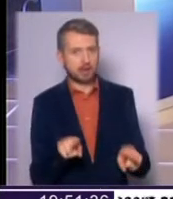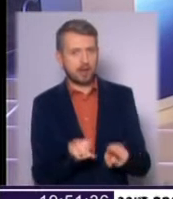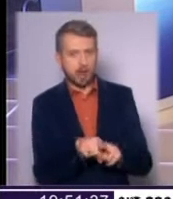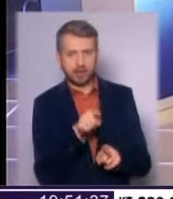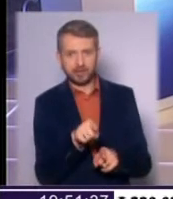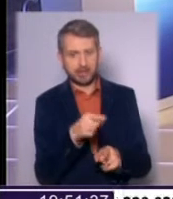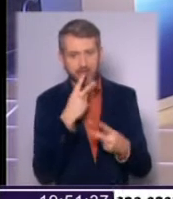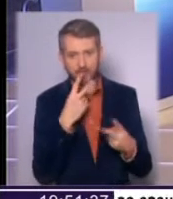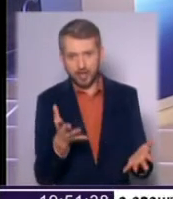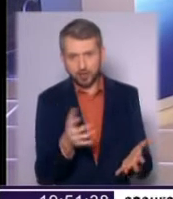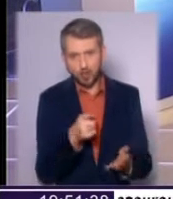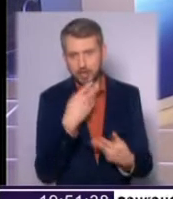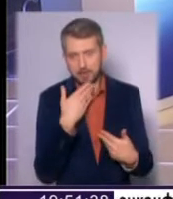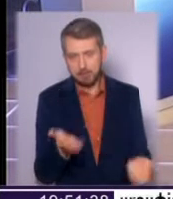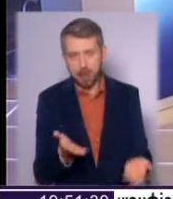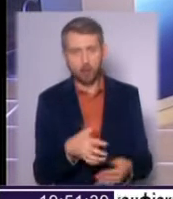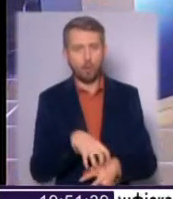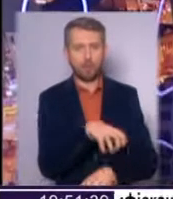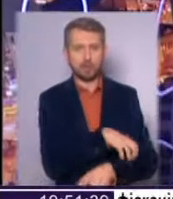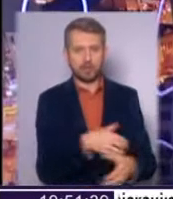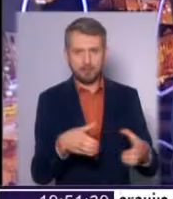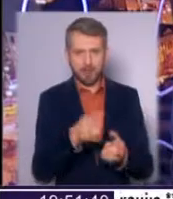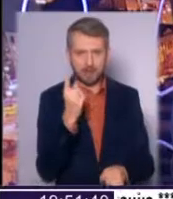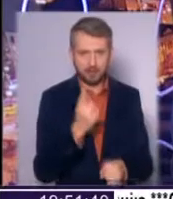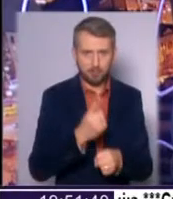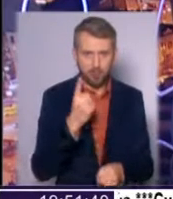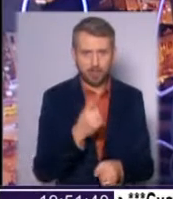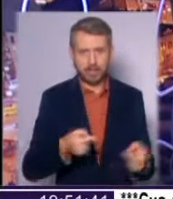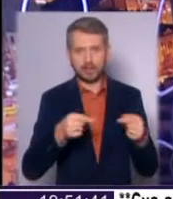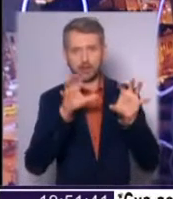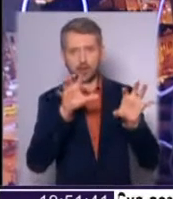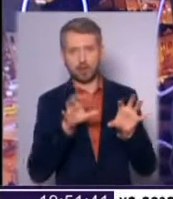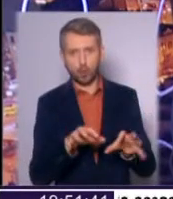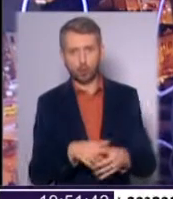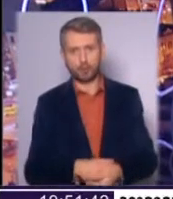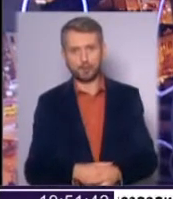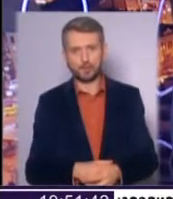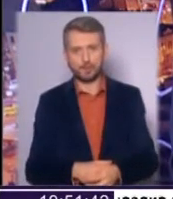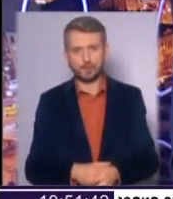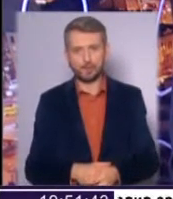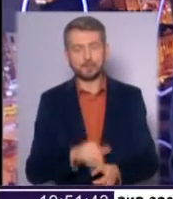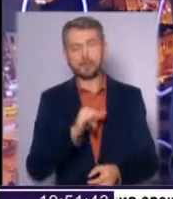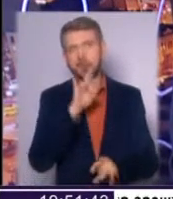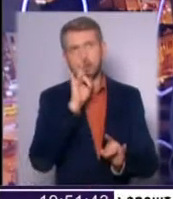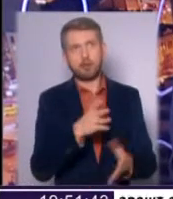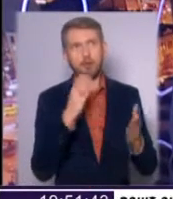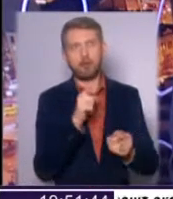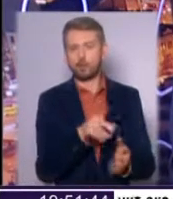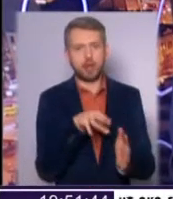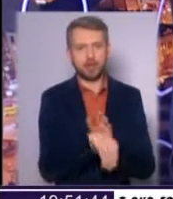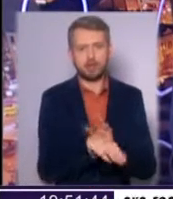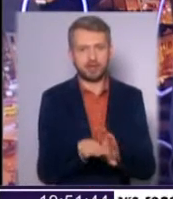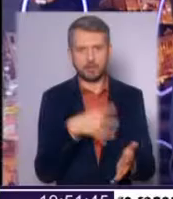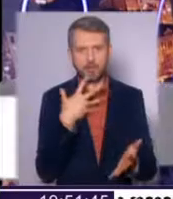не видно, її немає. Комуністична партія заборонена, згідно закону. І слава Богу, вона не представлена із